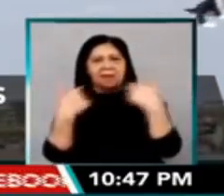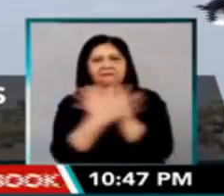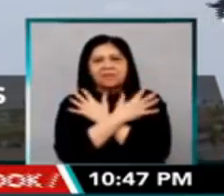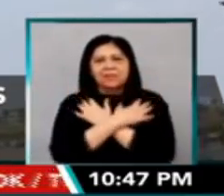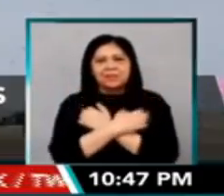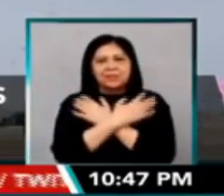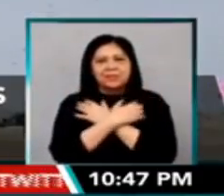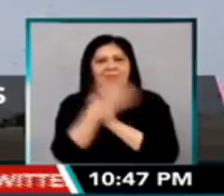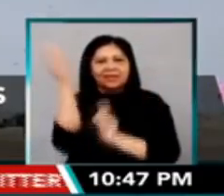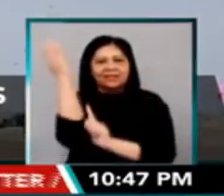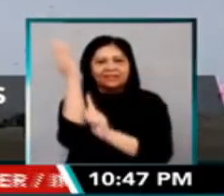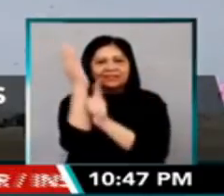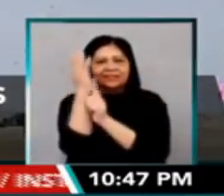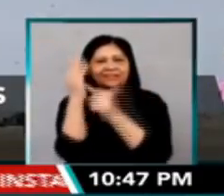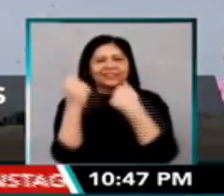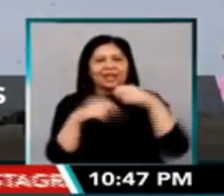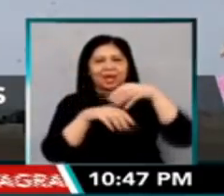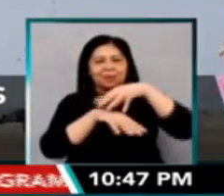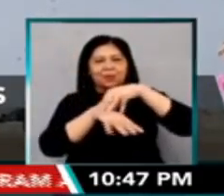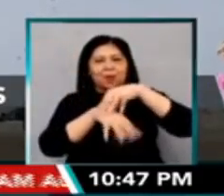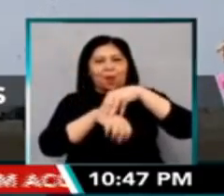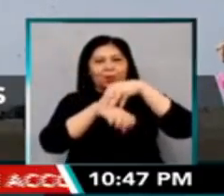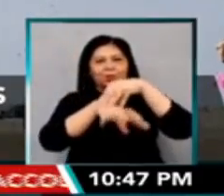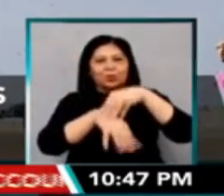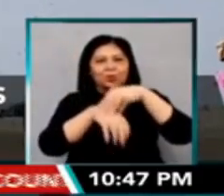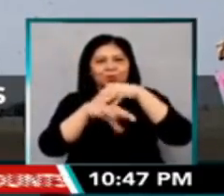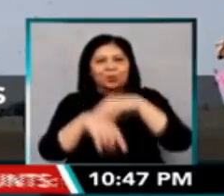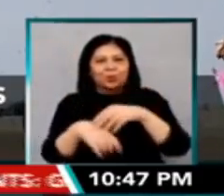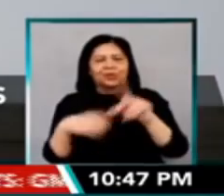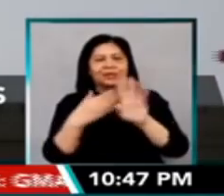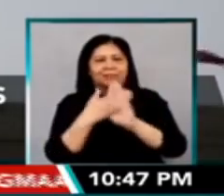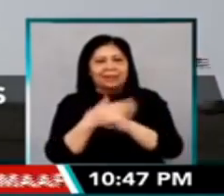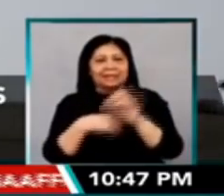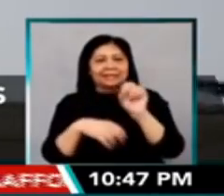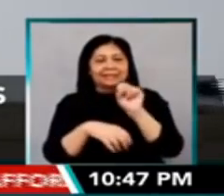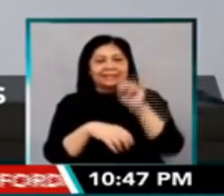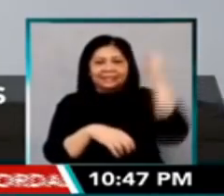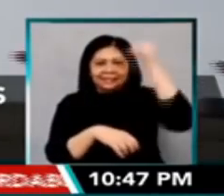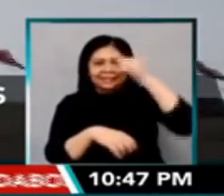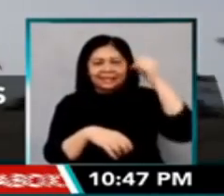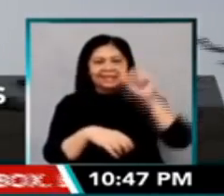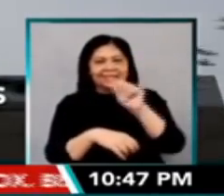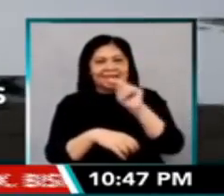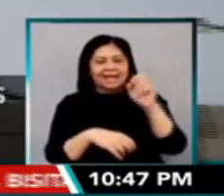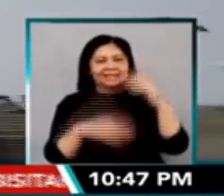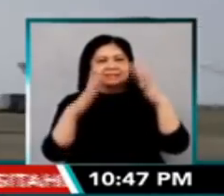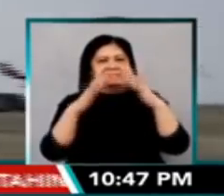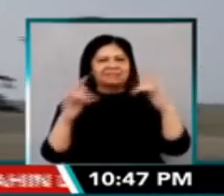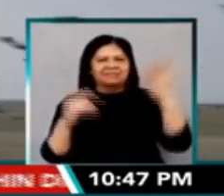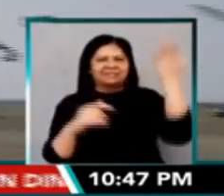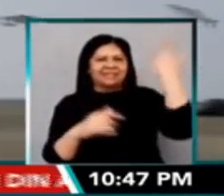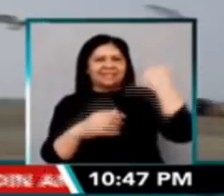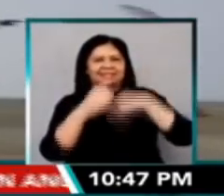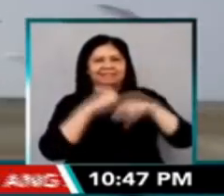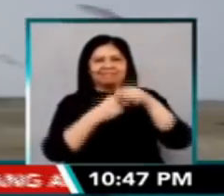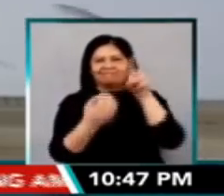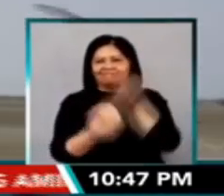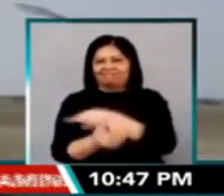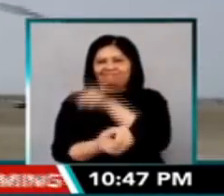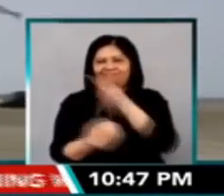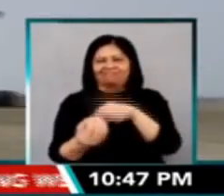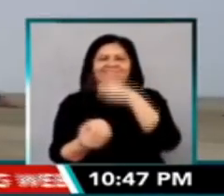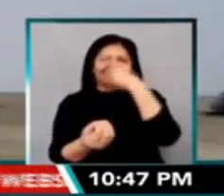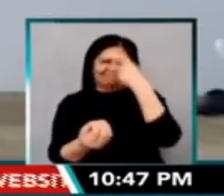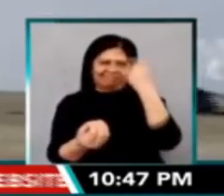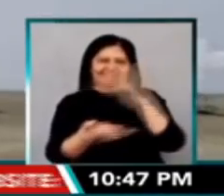may octopus. Galing, eh? Nagbabalik ang St. Anne's Kite Festival matapos makansela noong nakaraang taon dahil sa